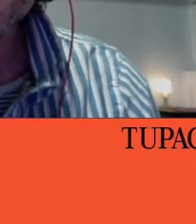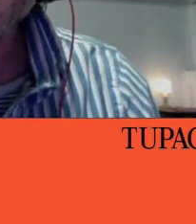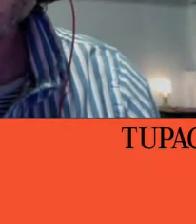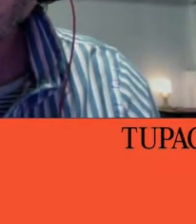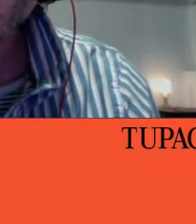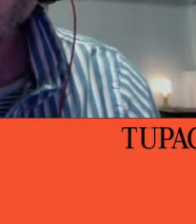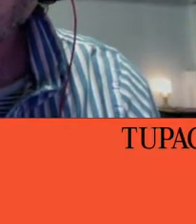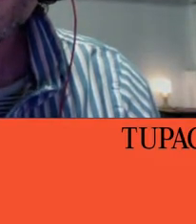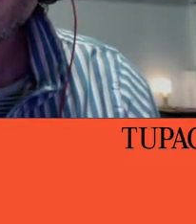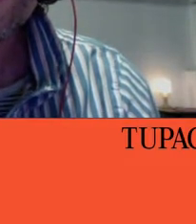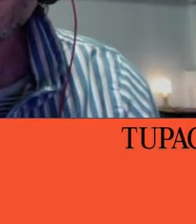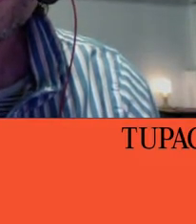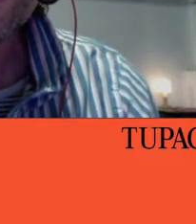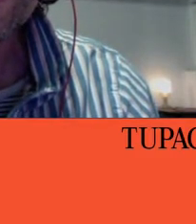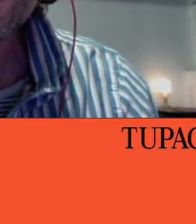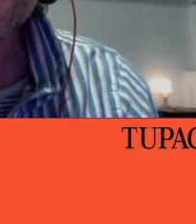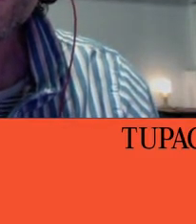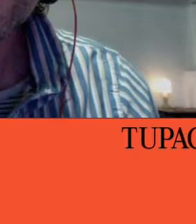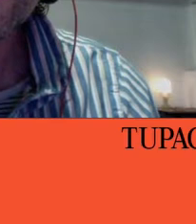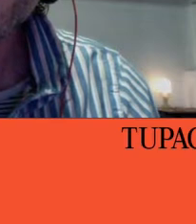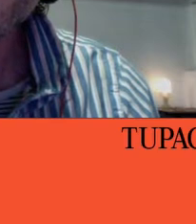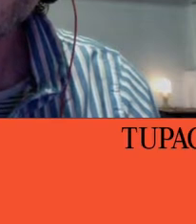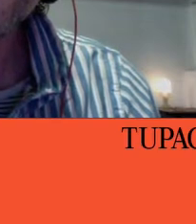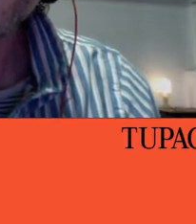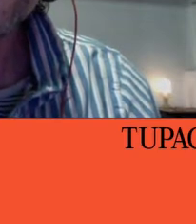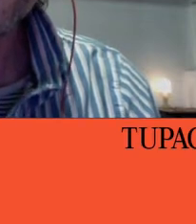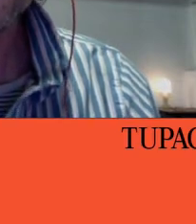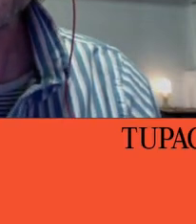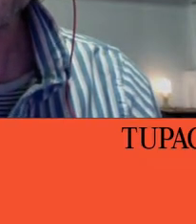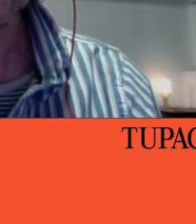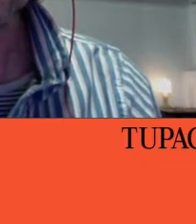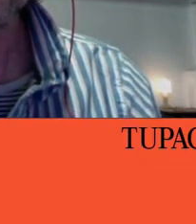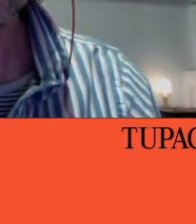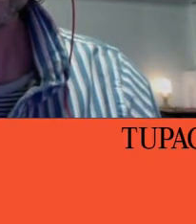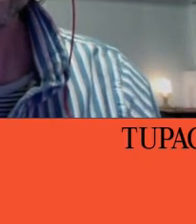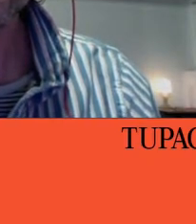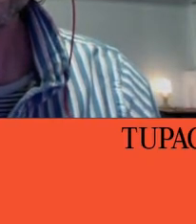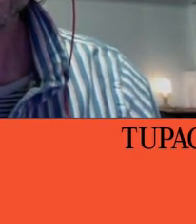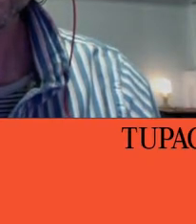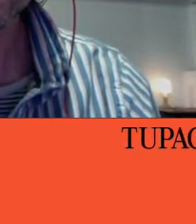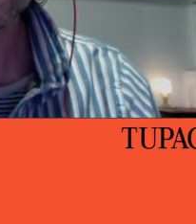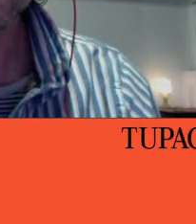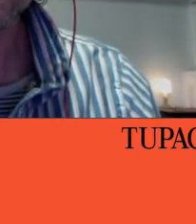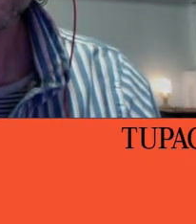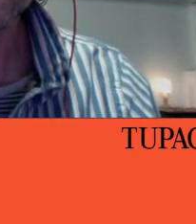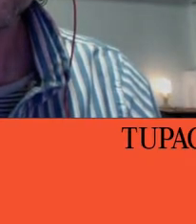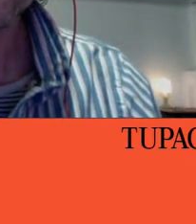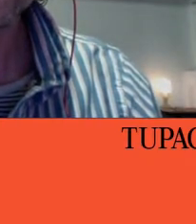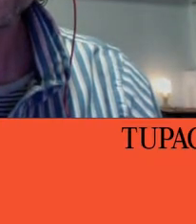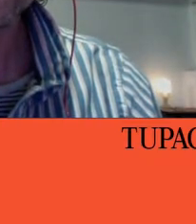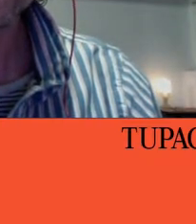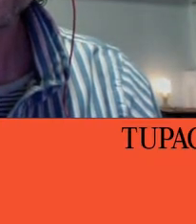Nuestra fundación, nuestra organización, básicamente, se piensa siempre en el contacto o en la interacción con la